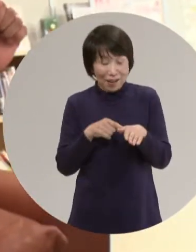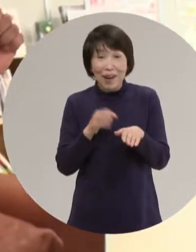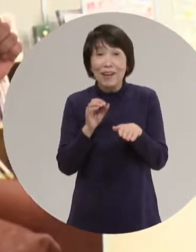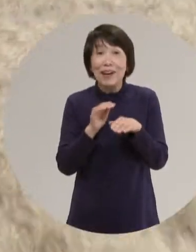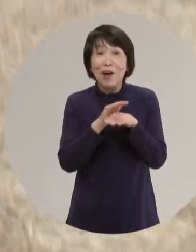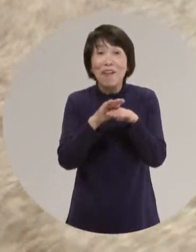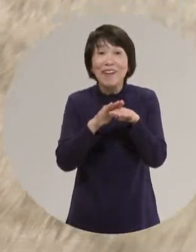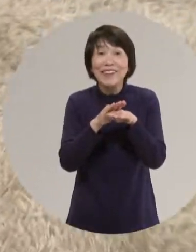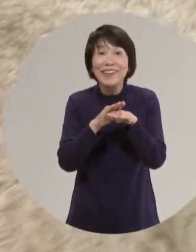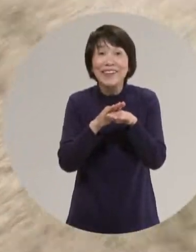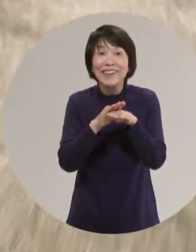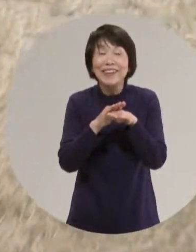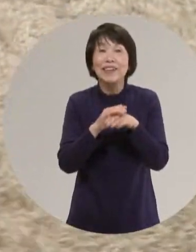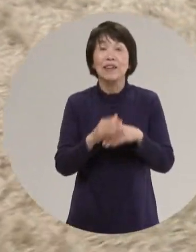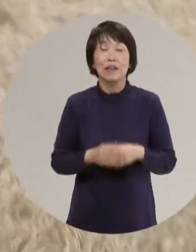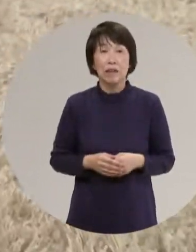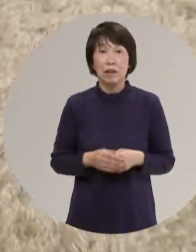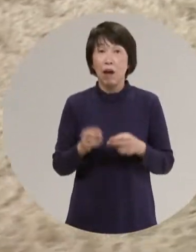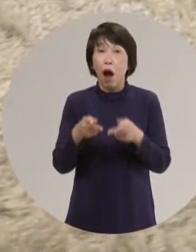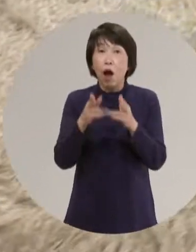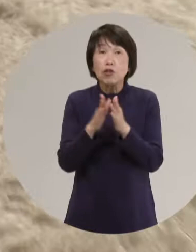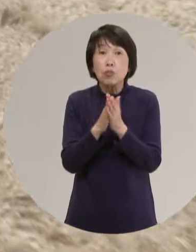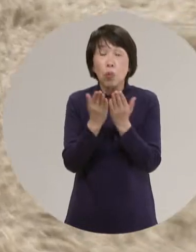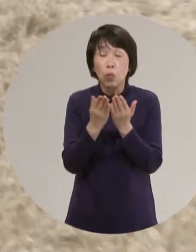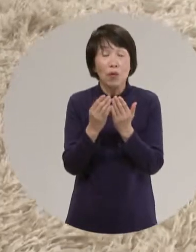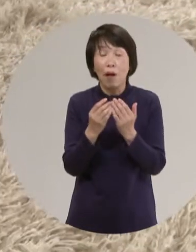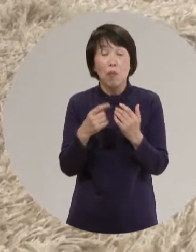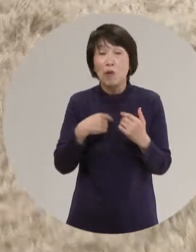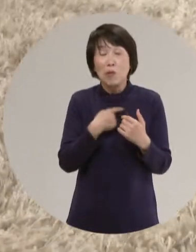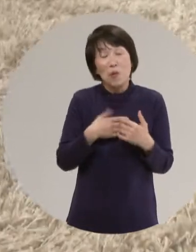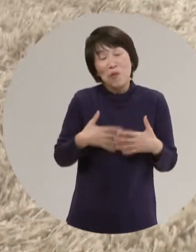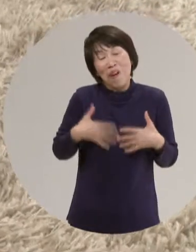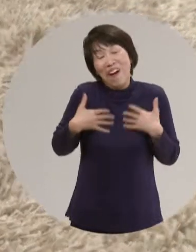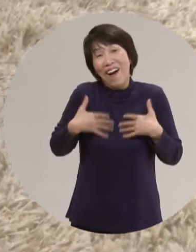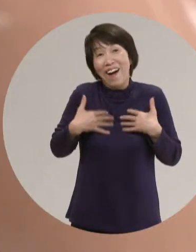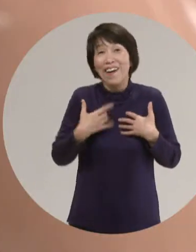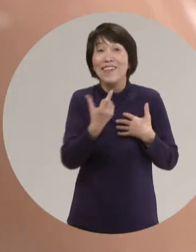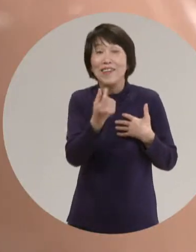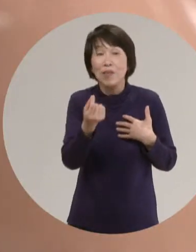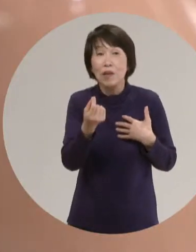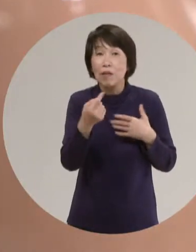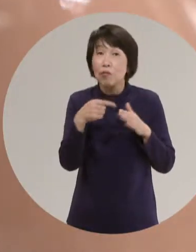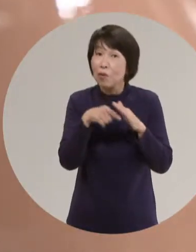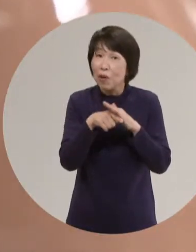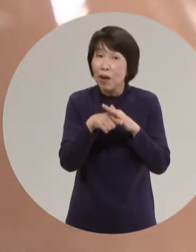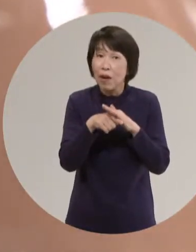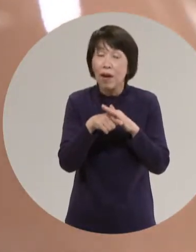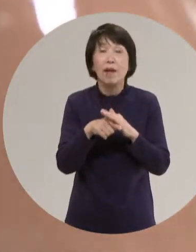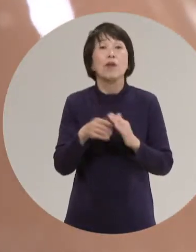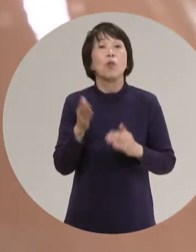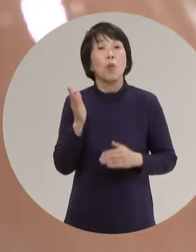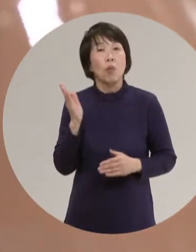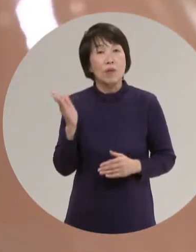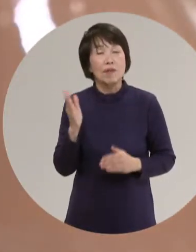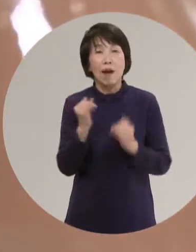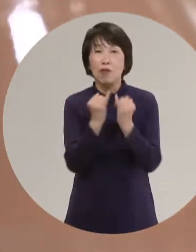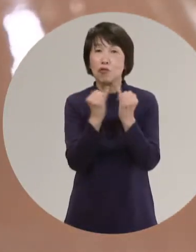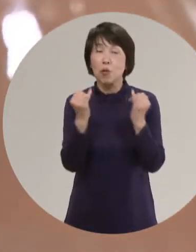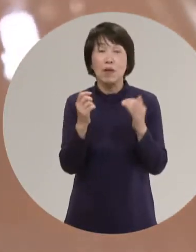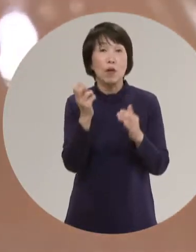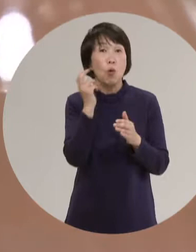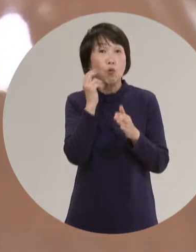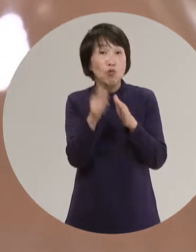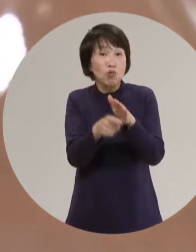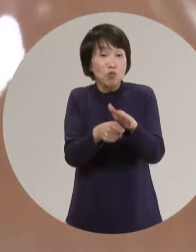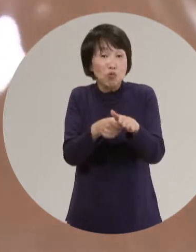いかも。 どうしたんです橋本さん、テンション上がっちゃって。こちらは女性用の靴